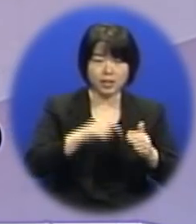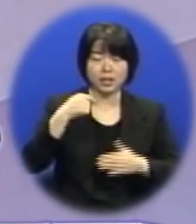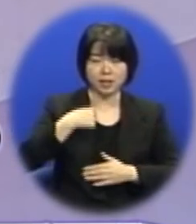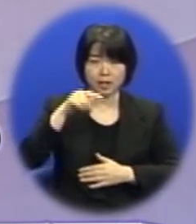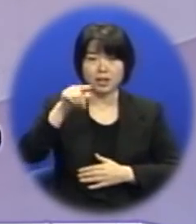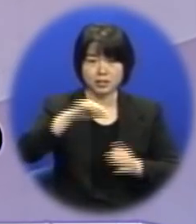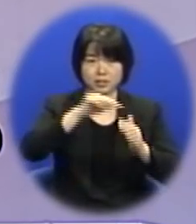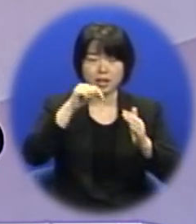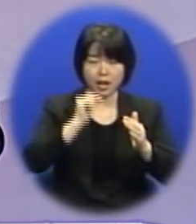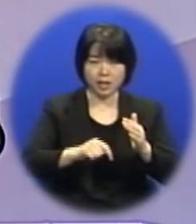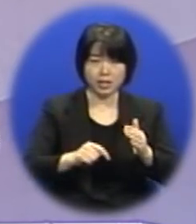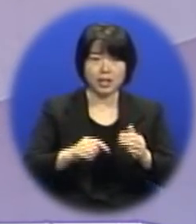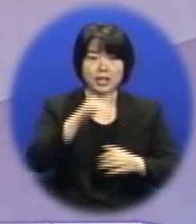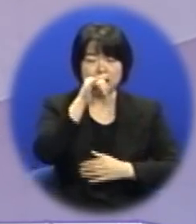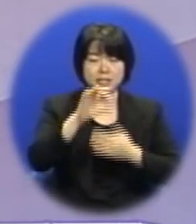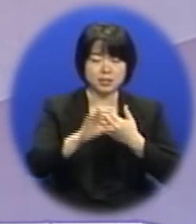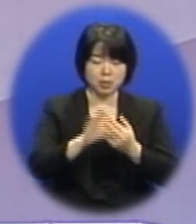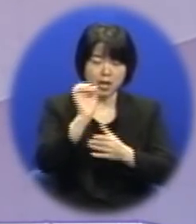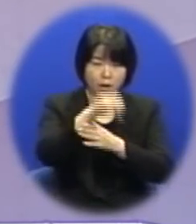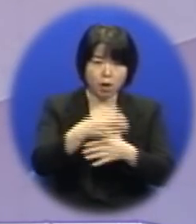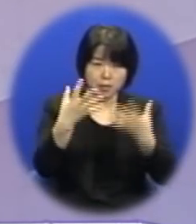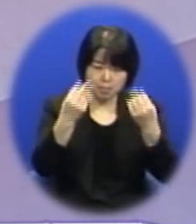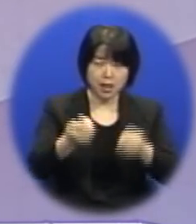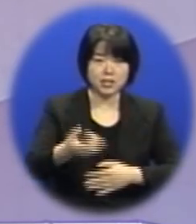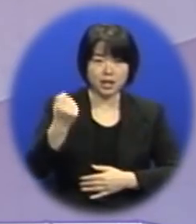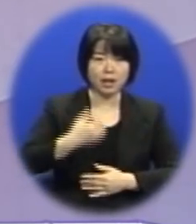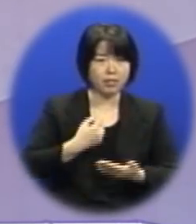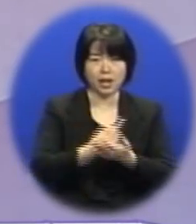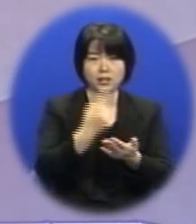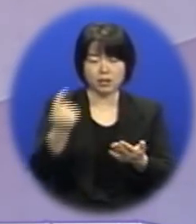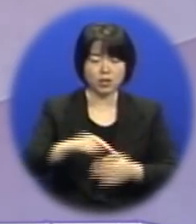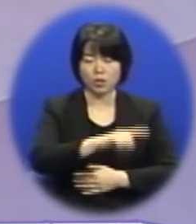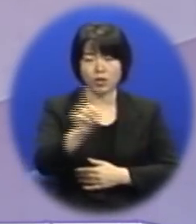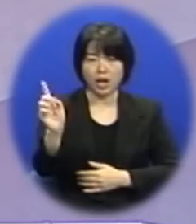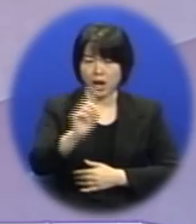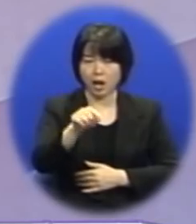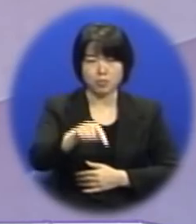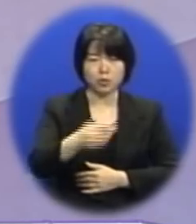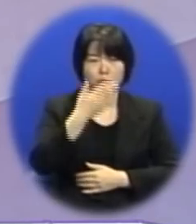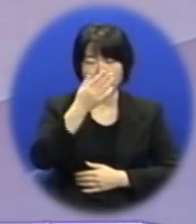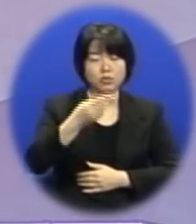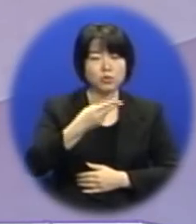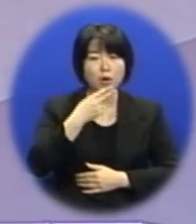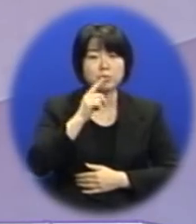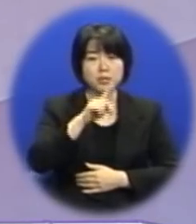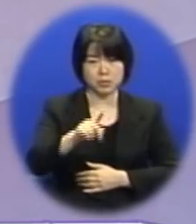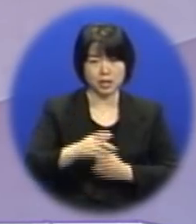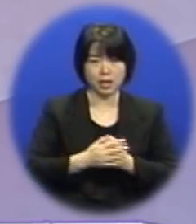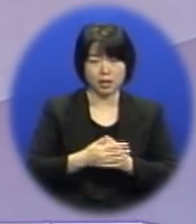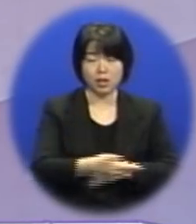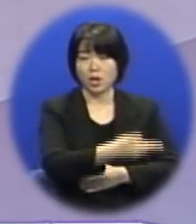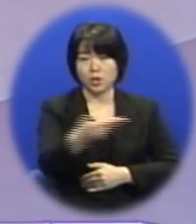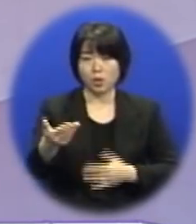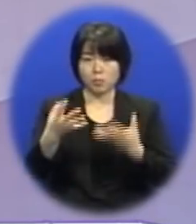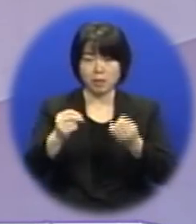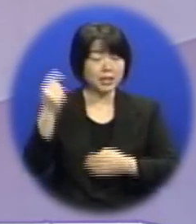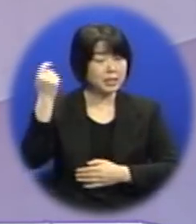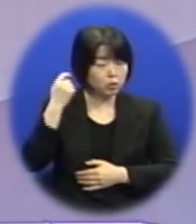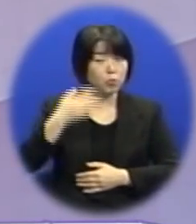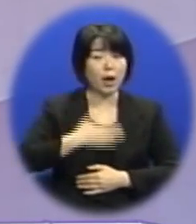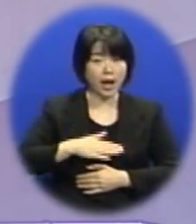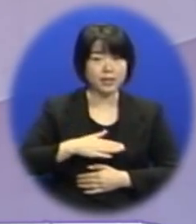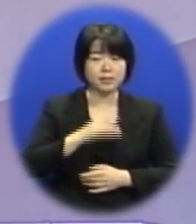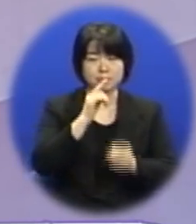열매를 많이 맺나니 나를 떠나서는 너희가 아무것도 할 수 없습니다. 이미 여러 번 읽고 듣고 아는 말씀이지만